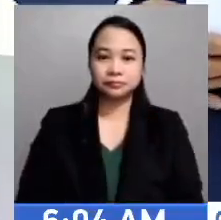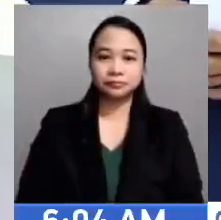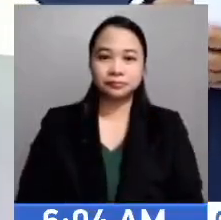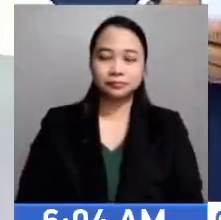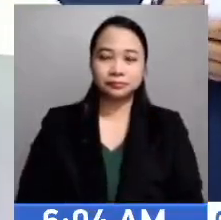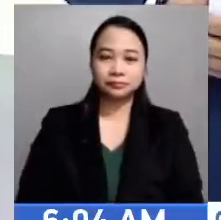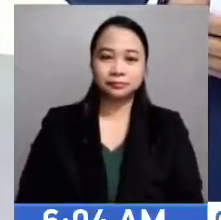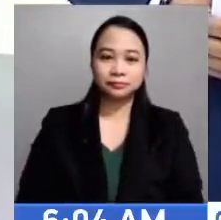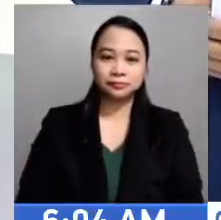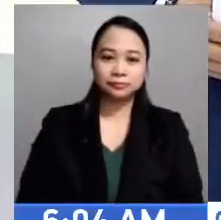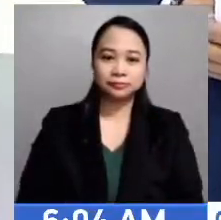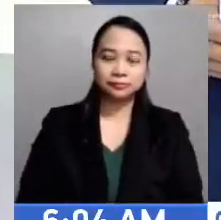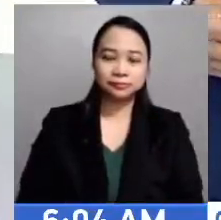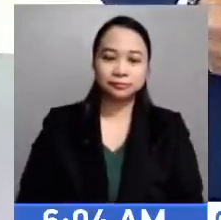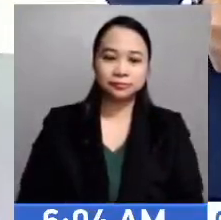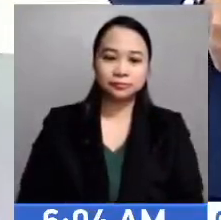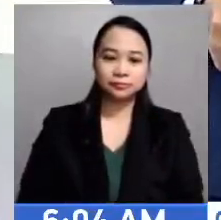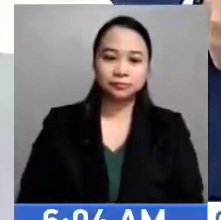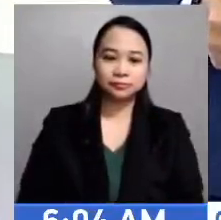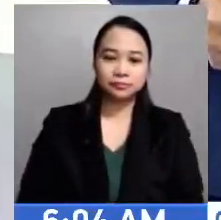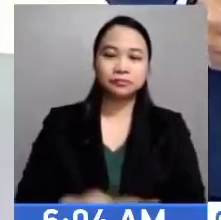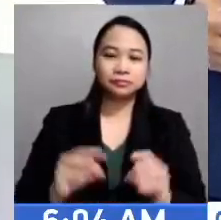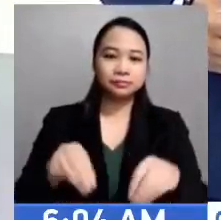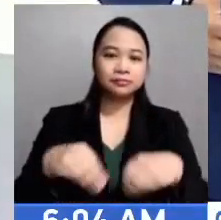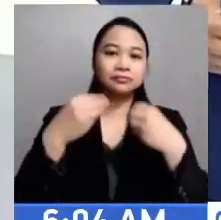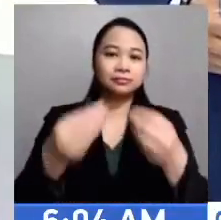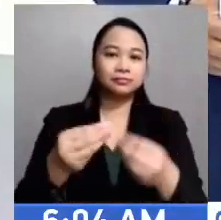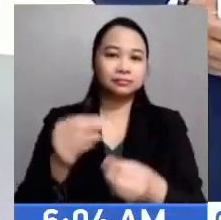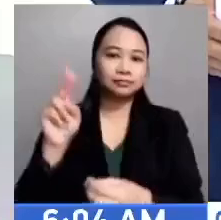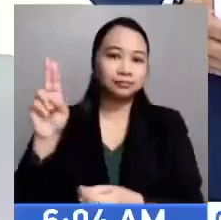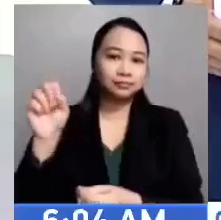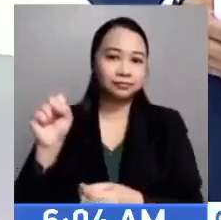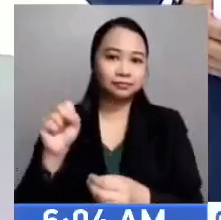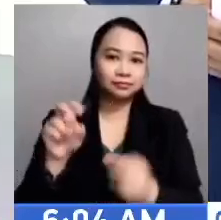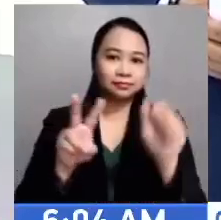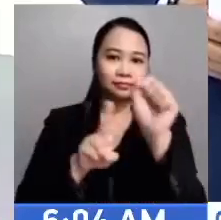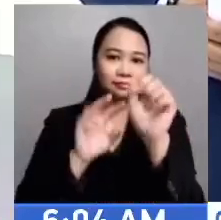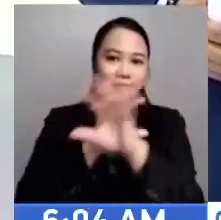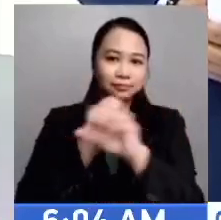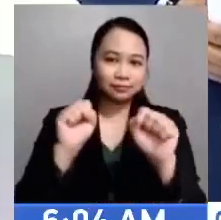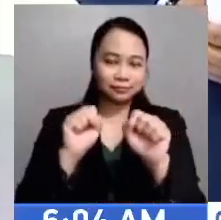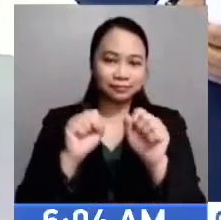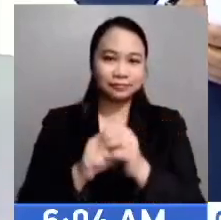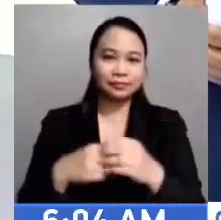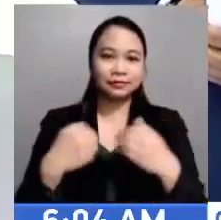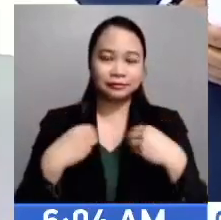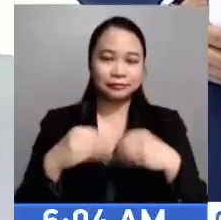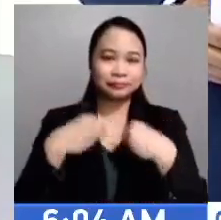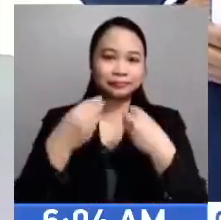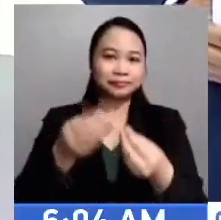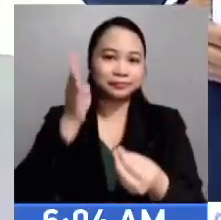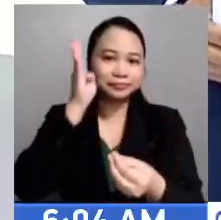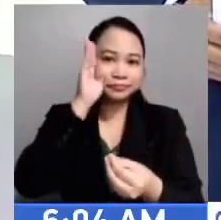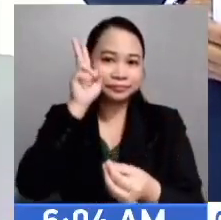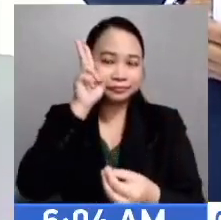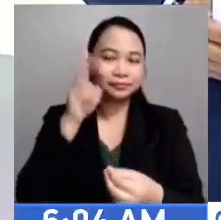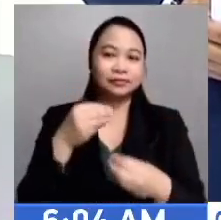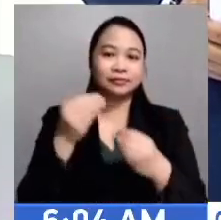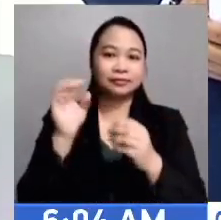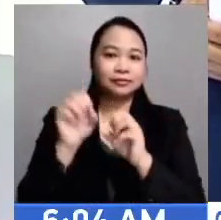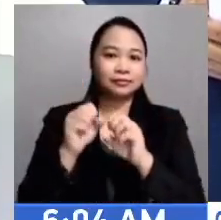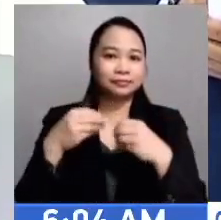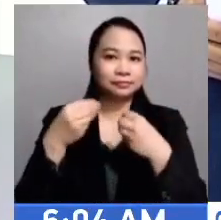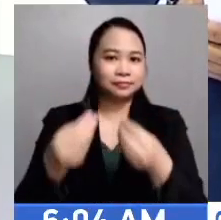Binigyan din ni U.S. Vice President Kamala Harris kay Pangulong Bongbong Marcos na buo ang suporta ng Amerika kaugnay sa pagdepensa ng Pilipinas sa